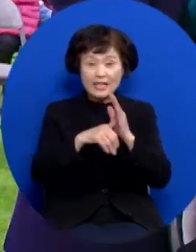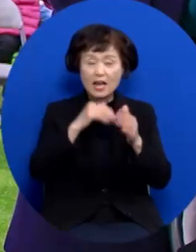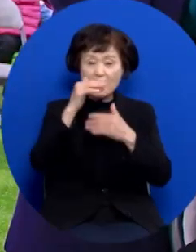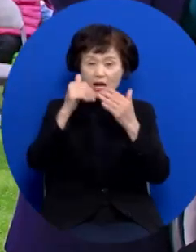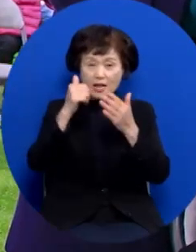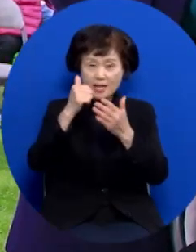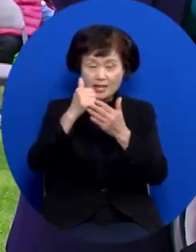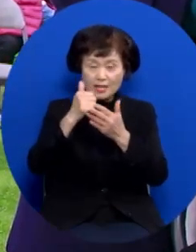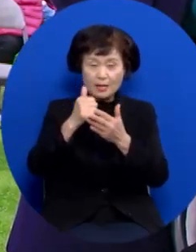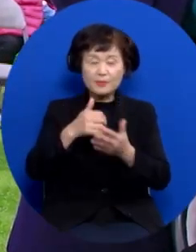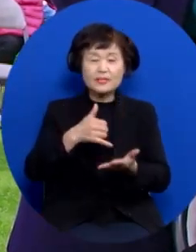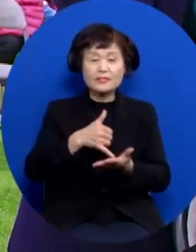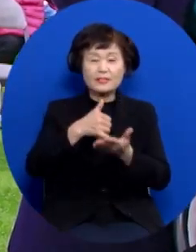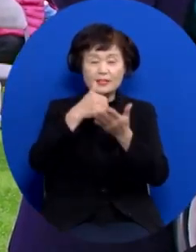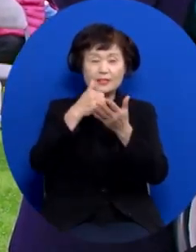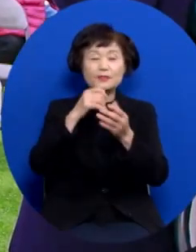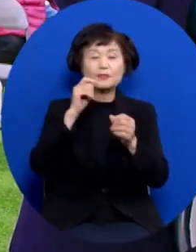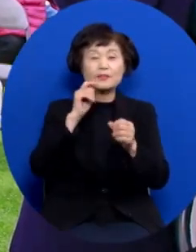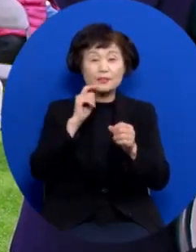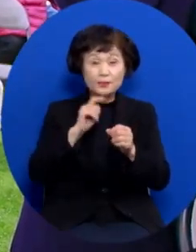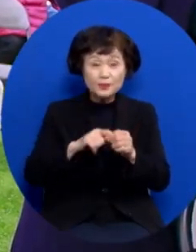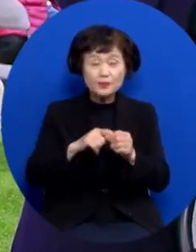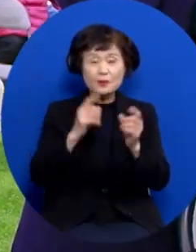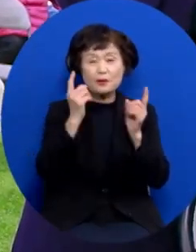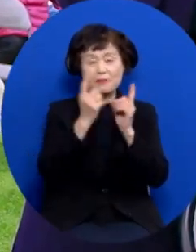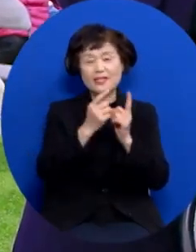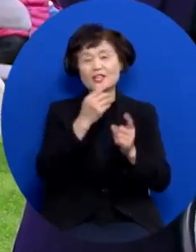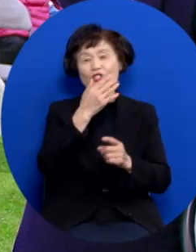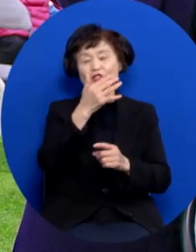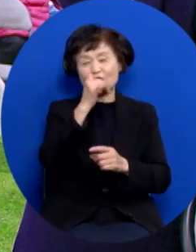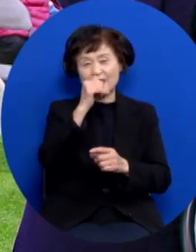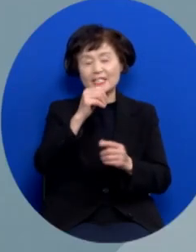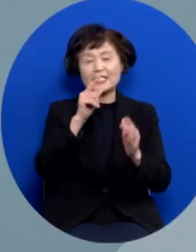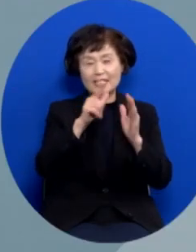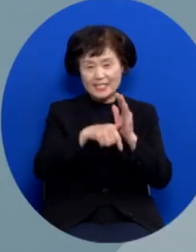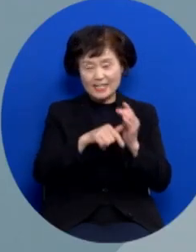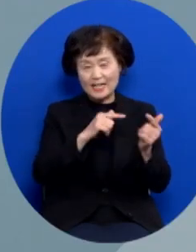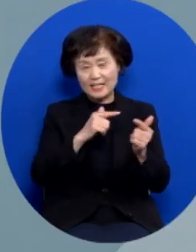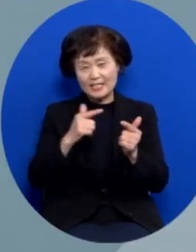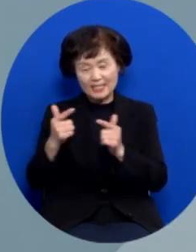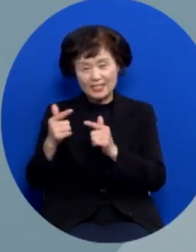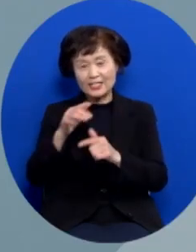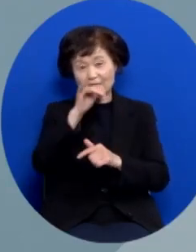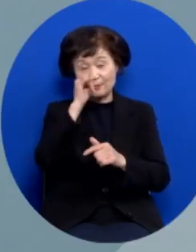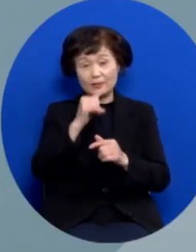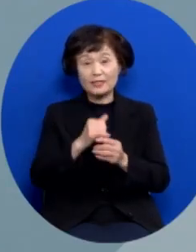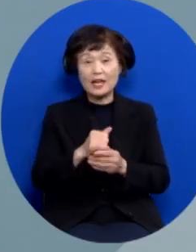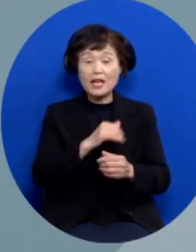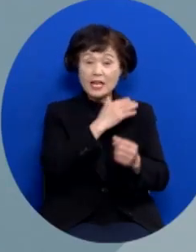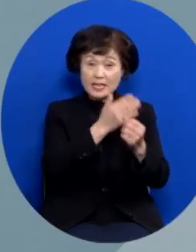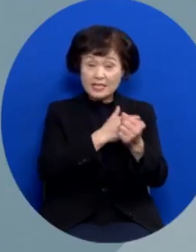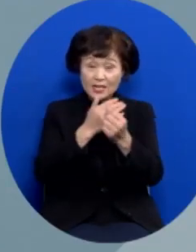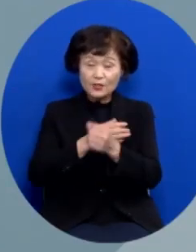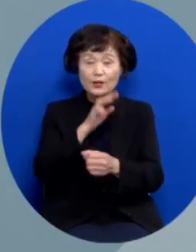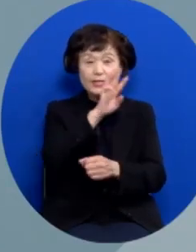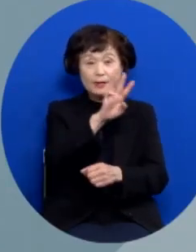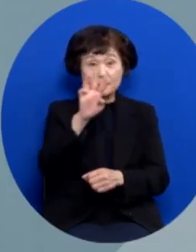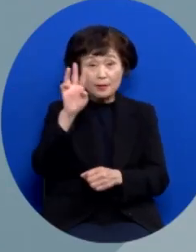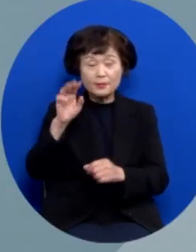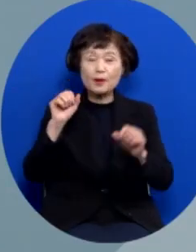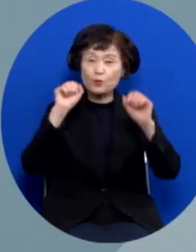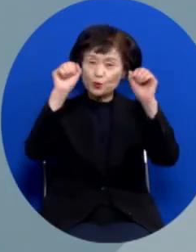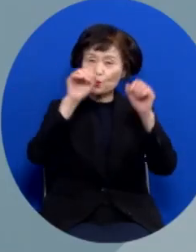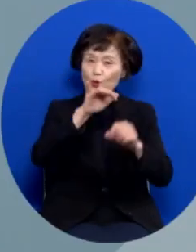만나고 변화되는 시간을 마련해 나가고 있습니다 실력적인 부분에서는 저희가 333이라는 운동을 펼치고